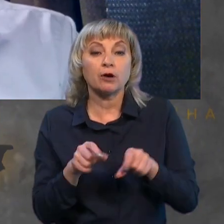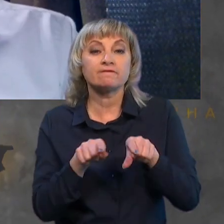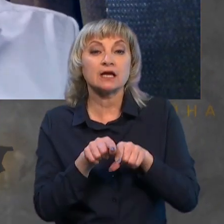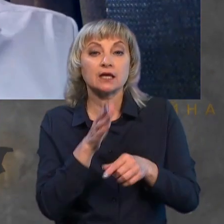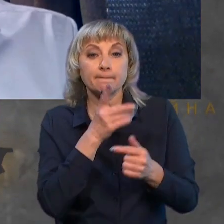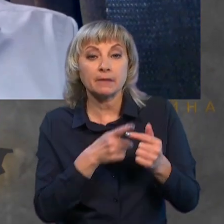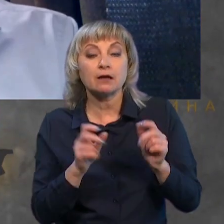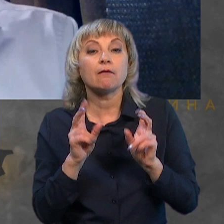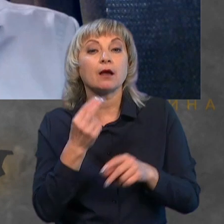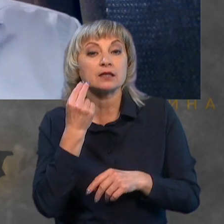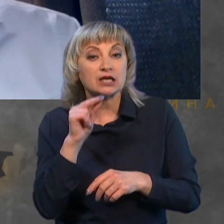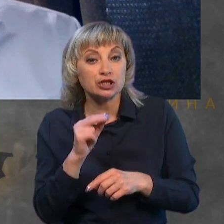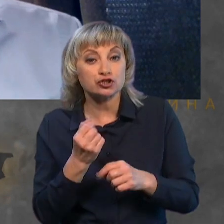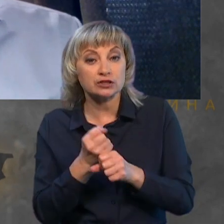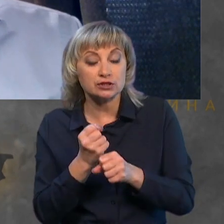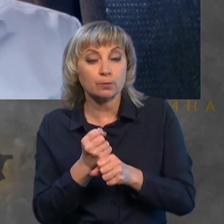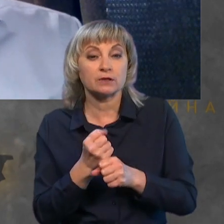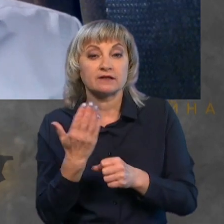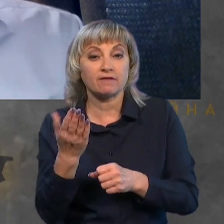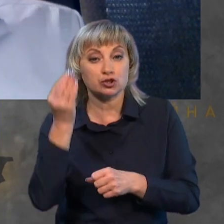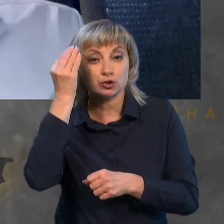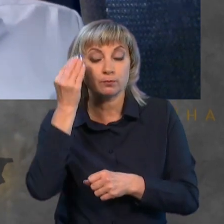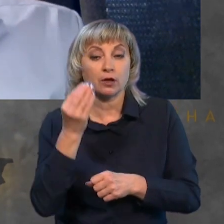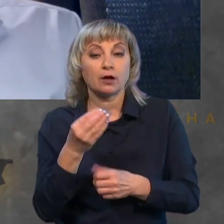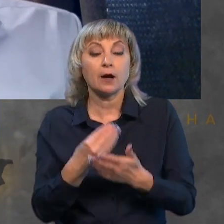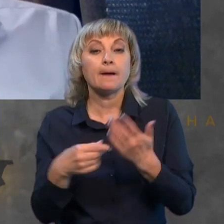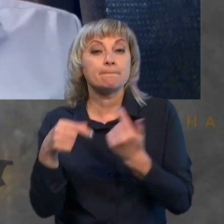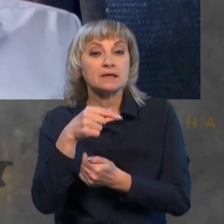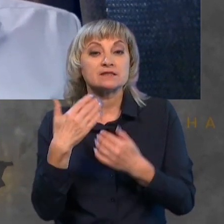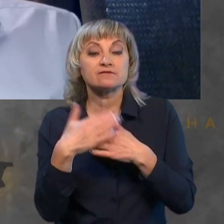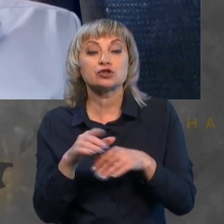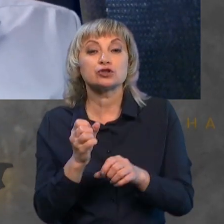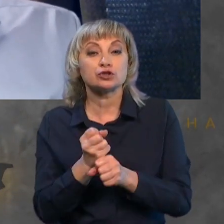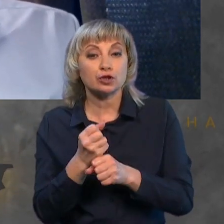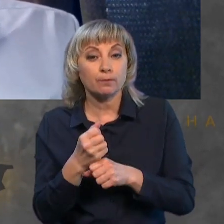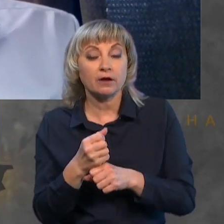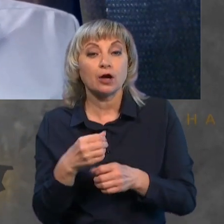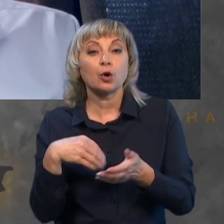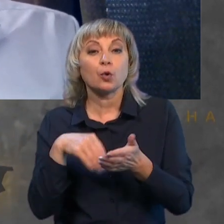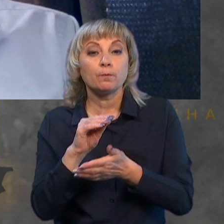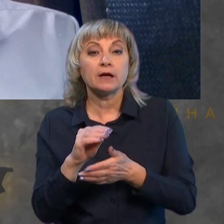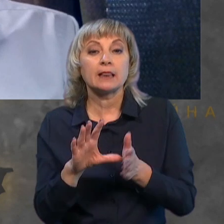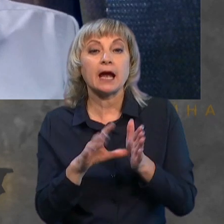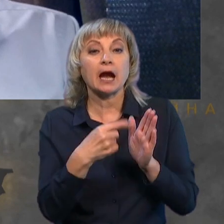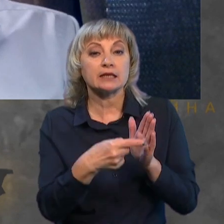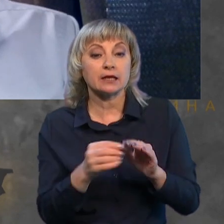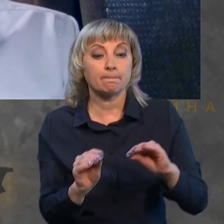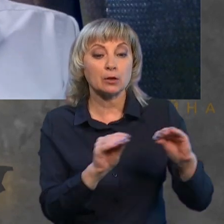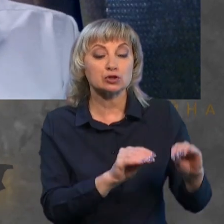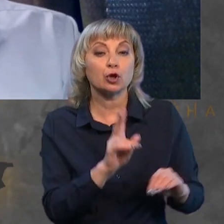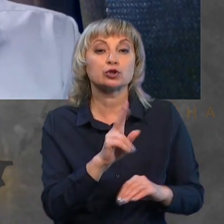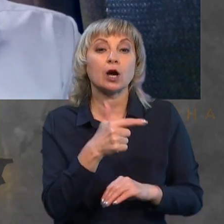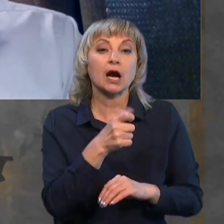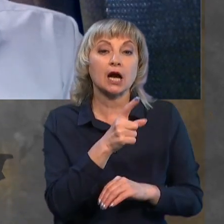Як найкраще це зробити, на вашу думку? Ну, бізнес уже зробив, що вони взяли генератори і поставили, хто газові,